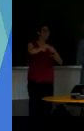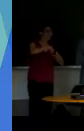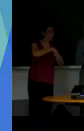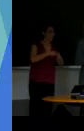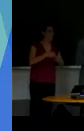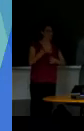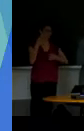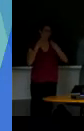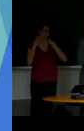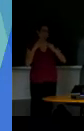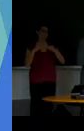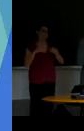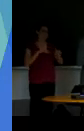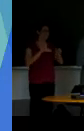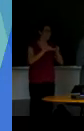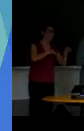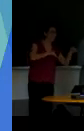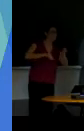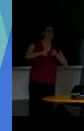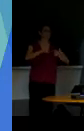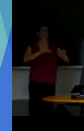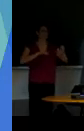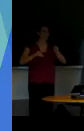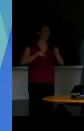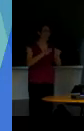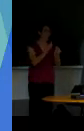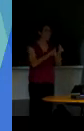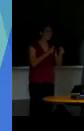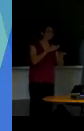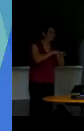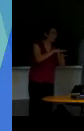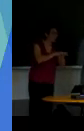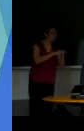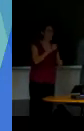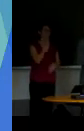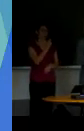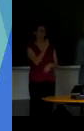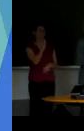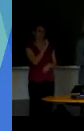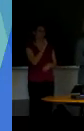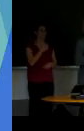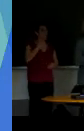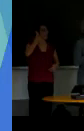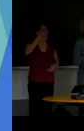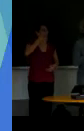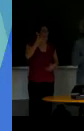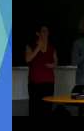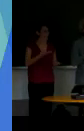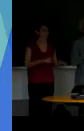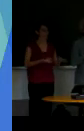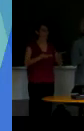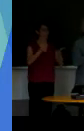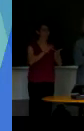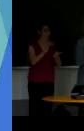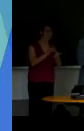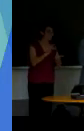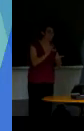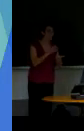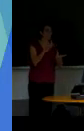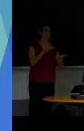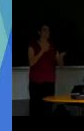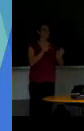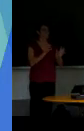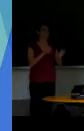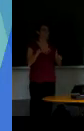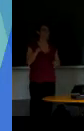dallo spostarci, anche all'uso di oggetti quotidiani, no? Il microfono, il telefono, il tablet, il